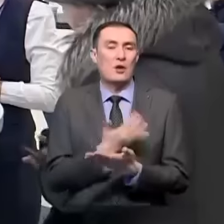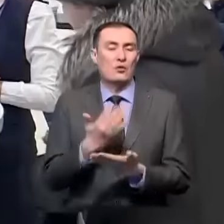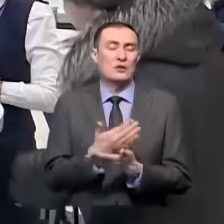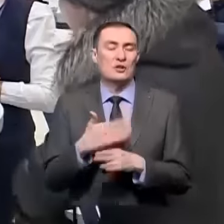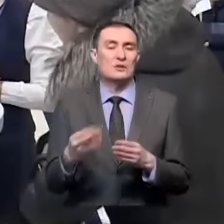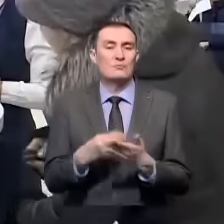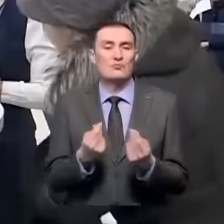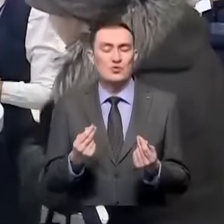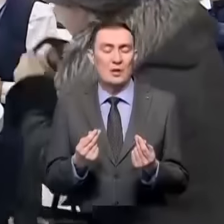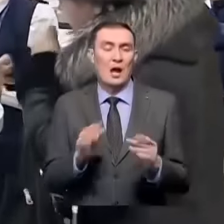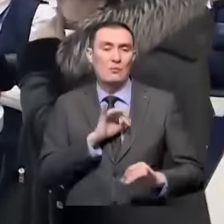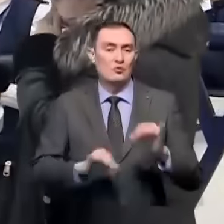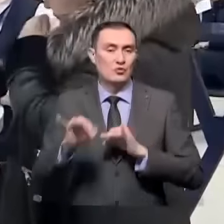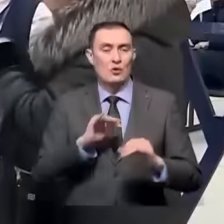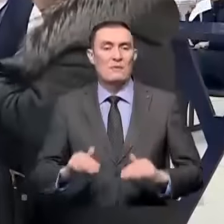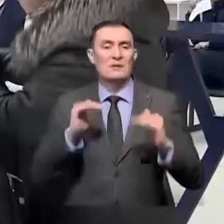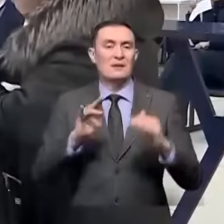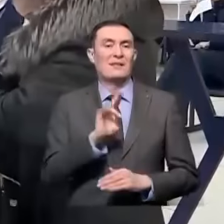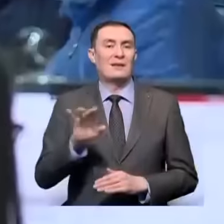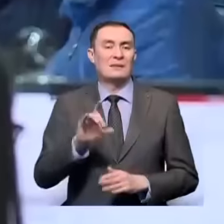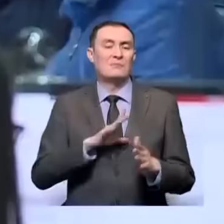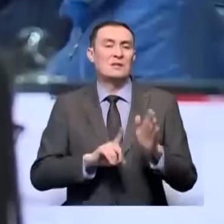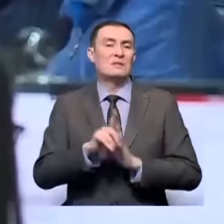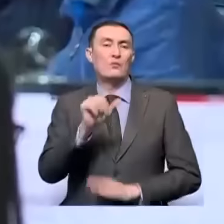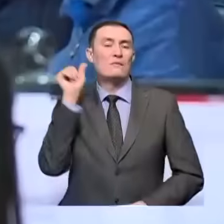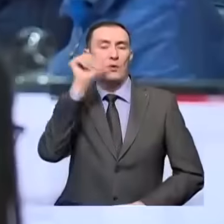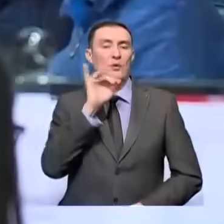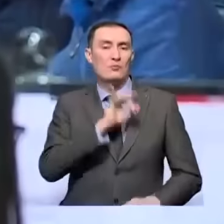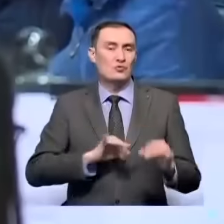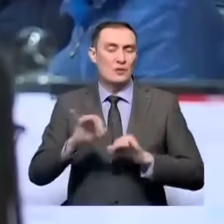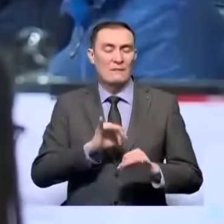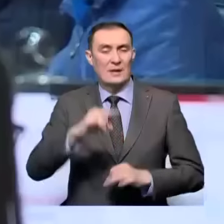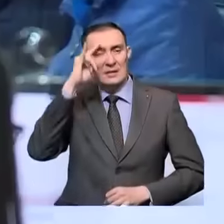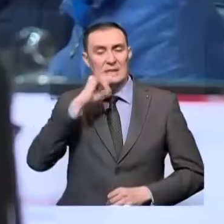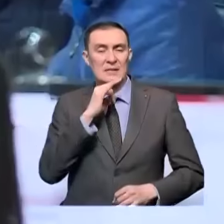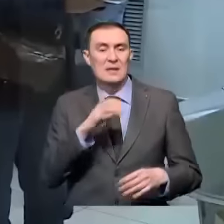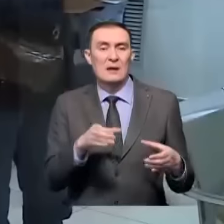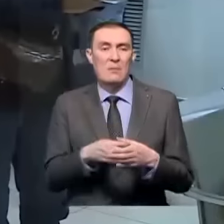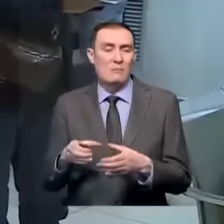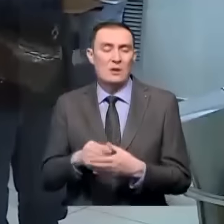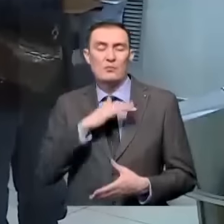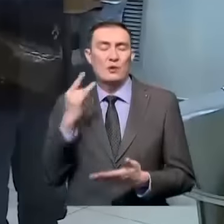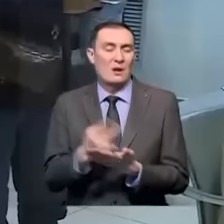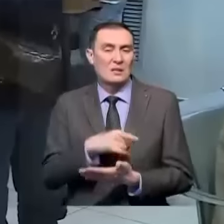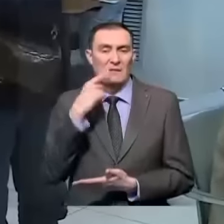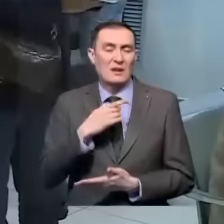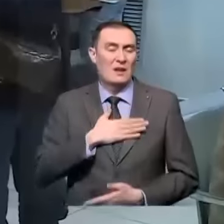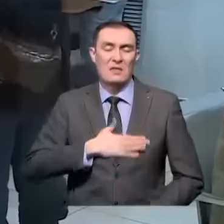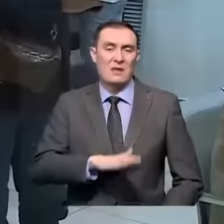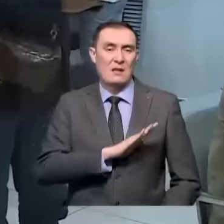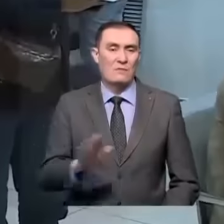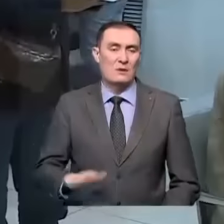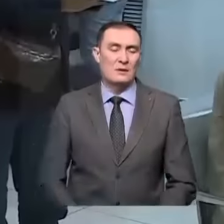бюджета. Напомню, обсуждения о повышении НДС велись с прошлого года. Отечественные предприниматели неоднократно высказывали свое